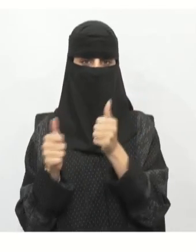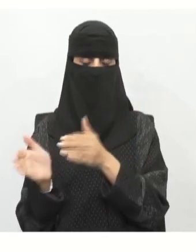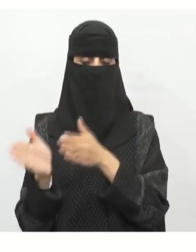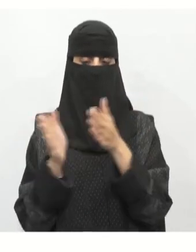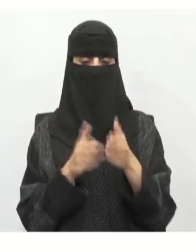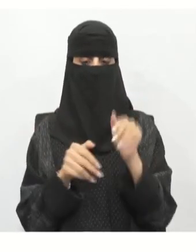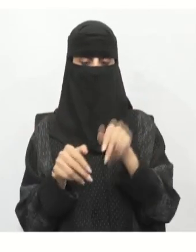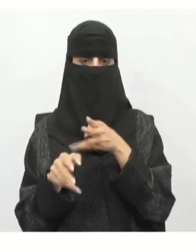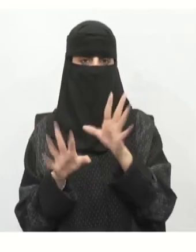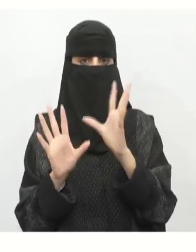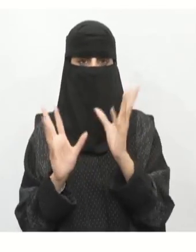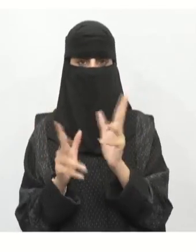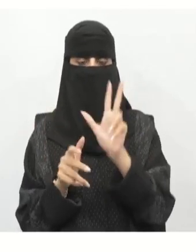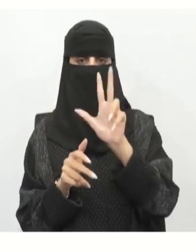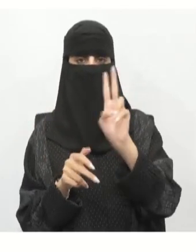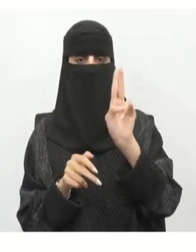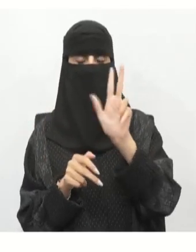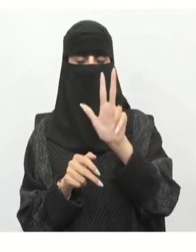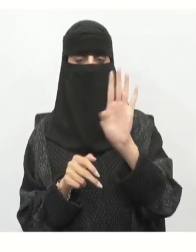هيا بنا الى الكربوهيدرات